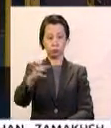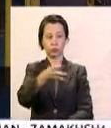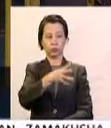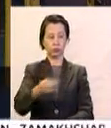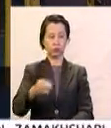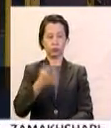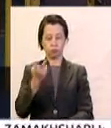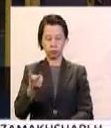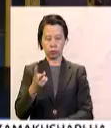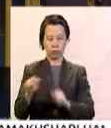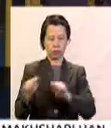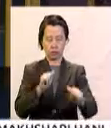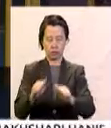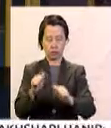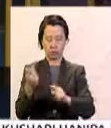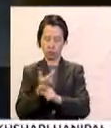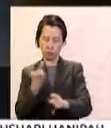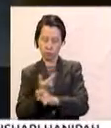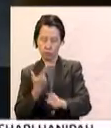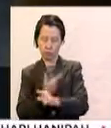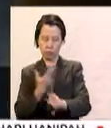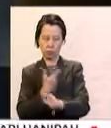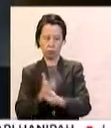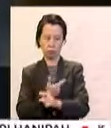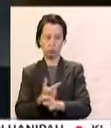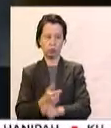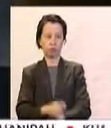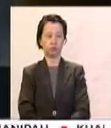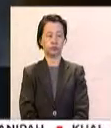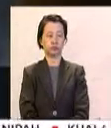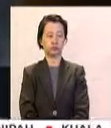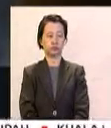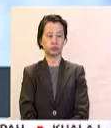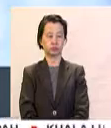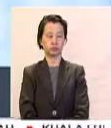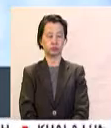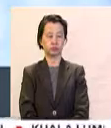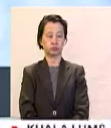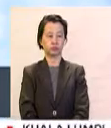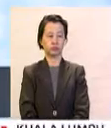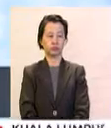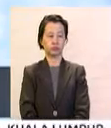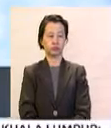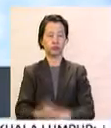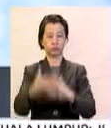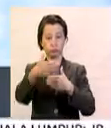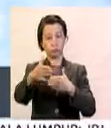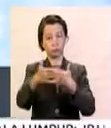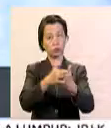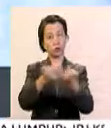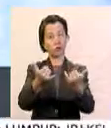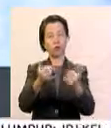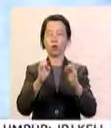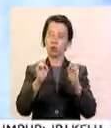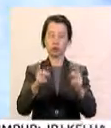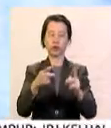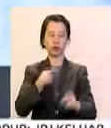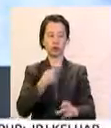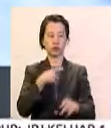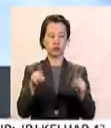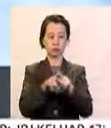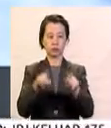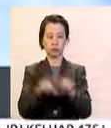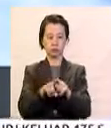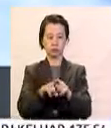Justru, mereka giat mempersiapkan diri untuk memburu mata kelayakan. So far okay lah, kita pun sama